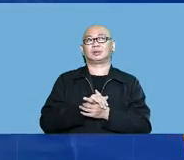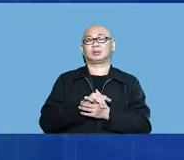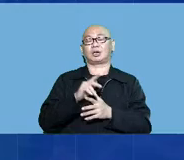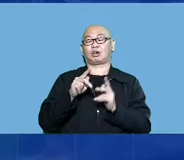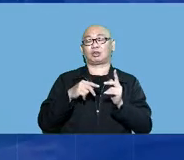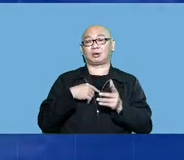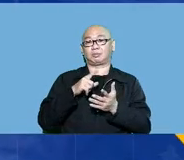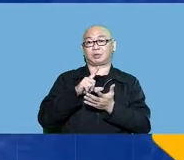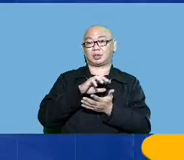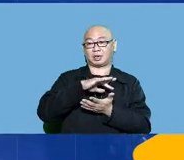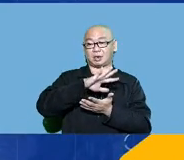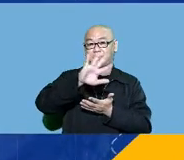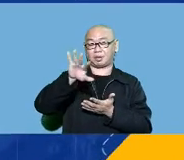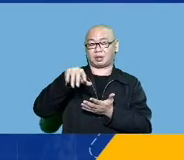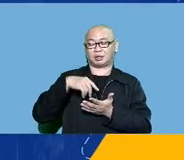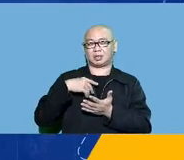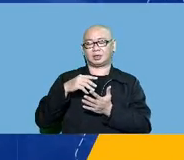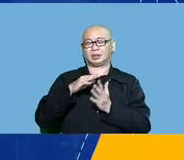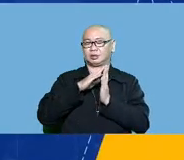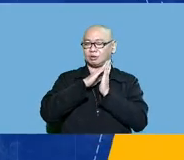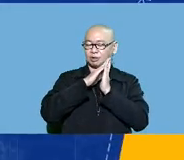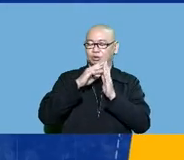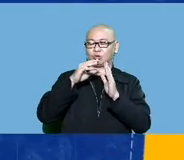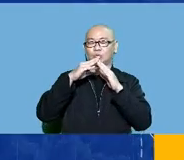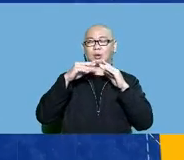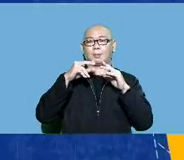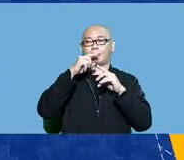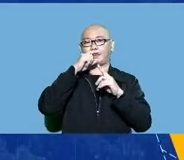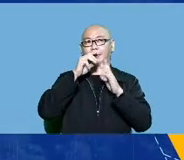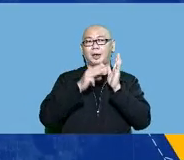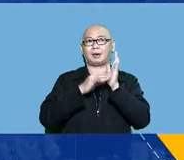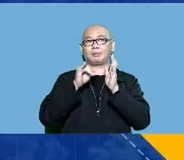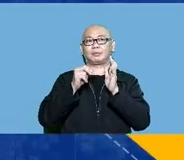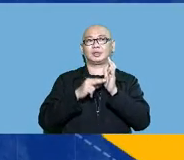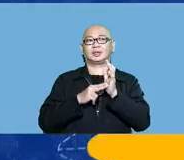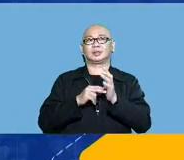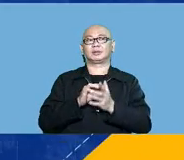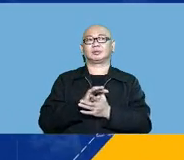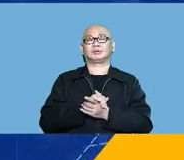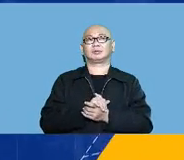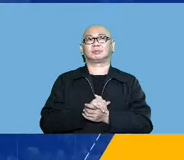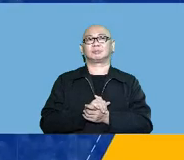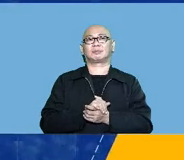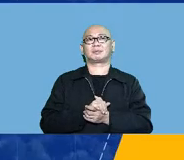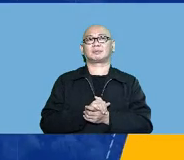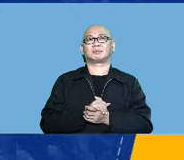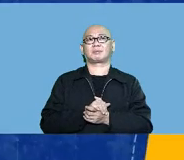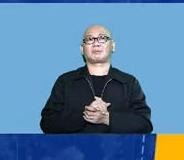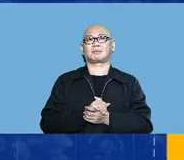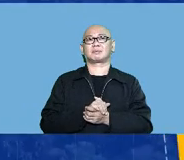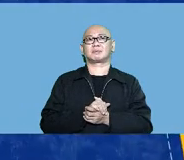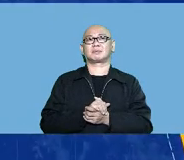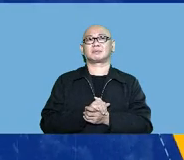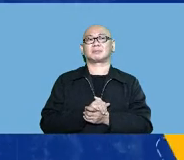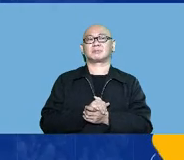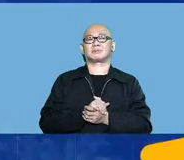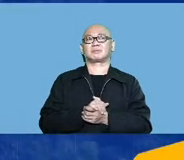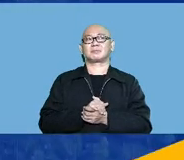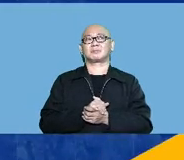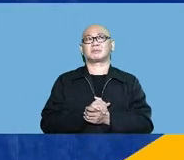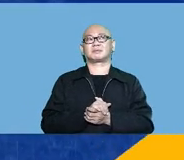Min. Mas Wahyudi, Mas Simon, Mas Bardi itu mantan pemburu tapi